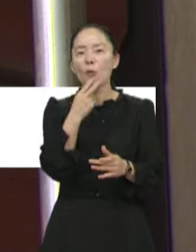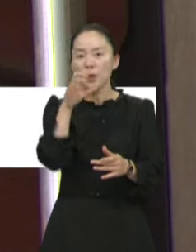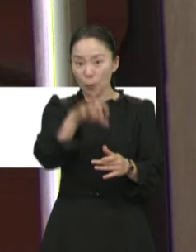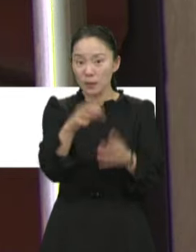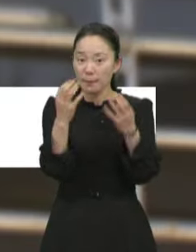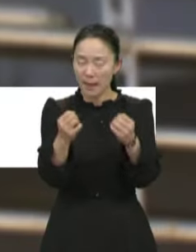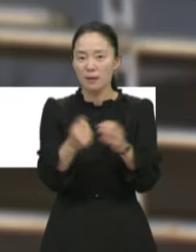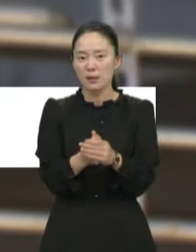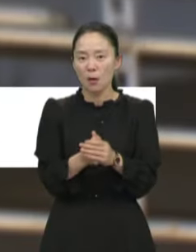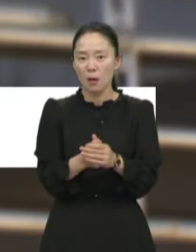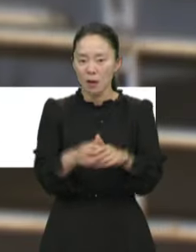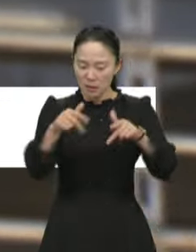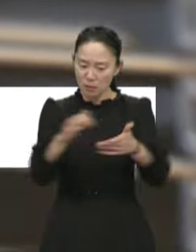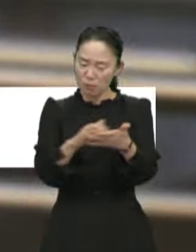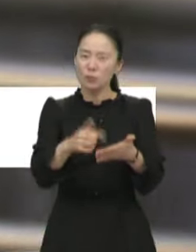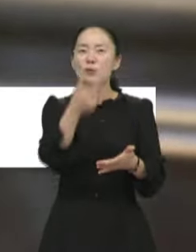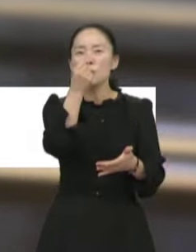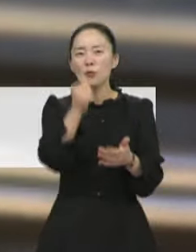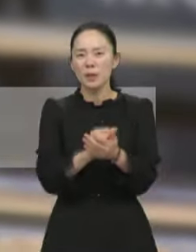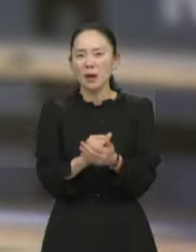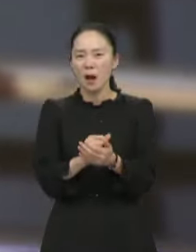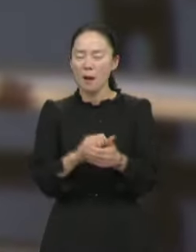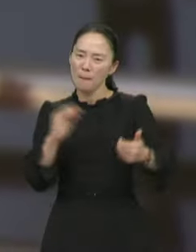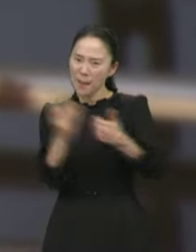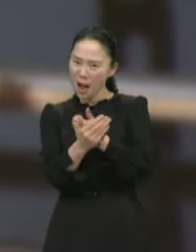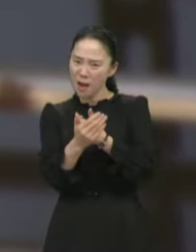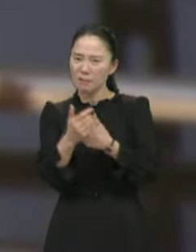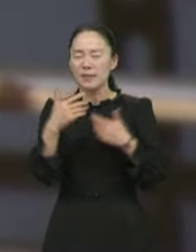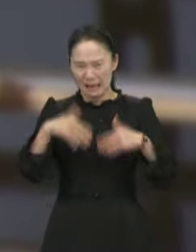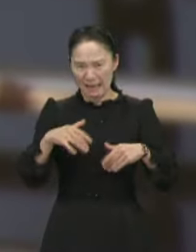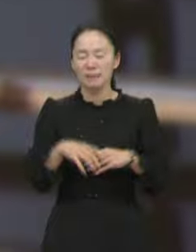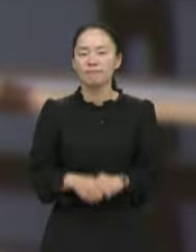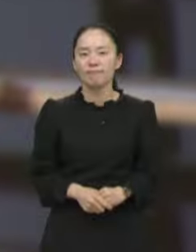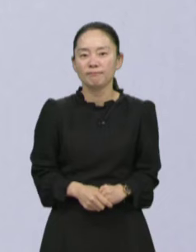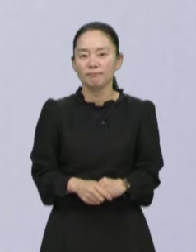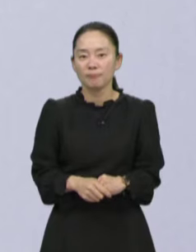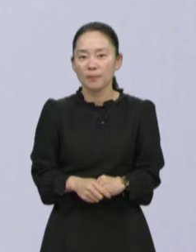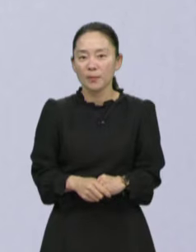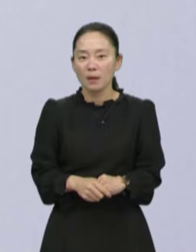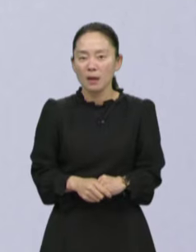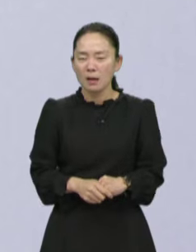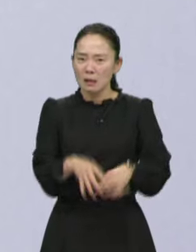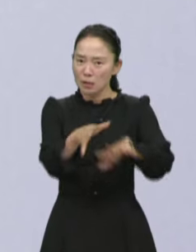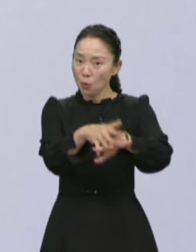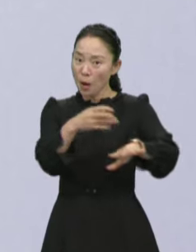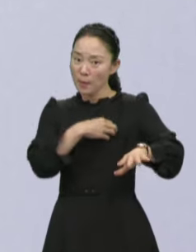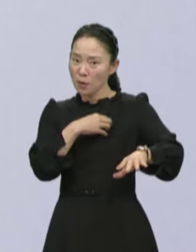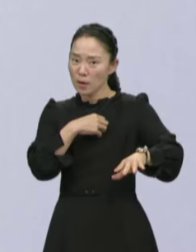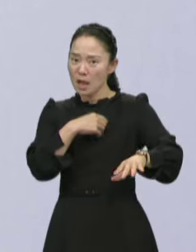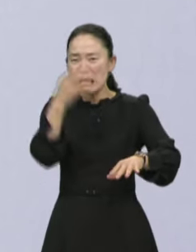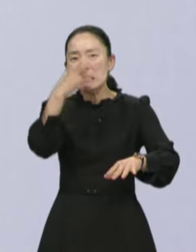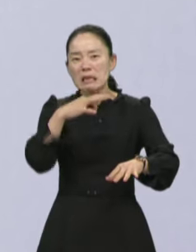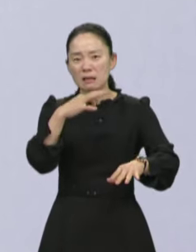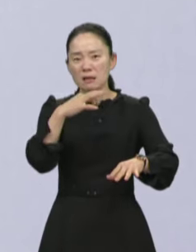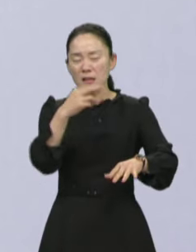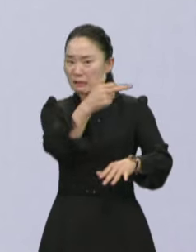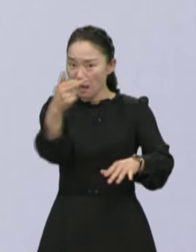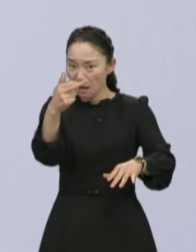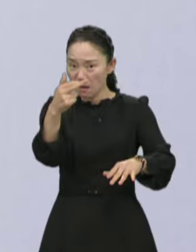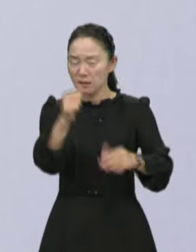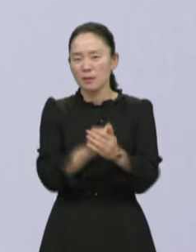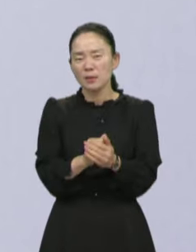데다 직원 수도 적어 보안이 취약할 수밖에 없기 때문입니다. 조합원의 이익이 극대화되어야 되기